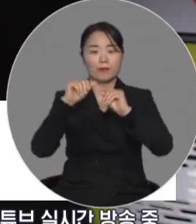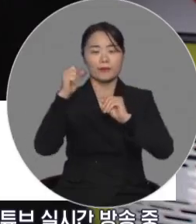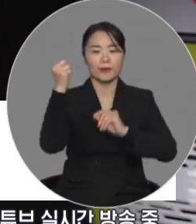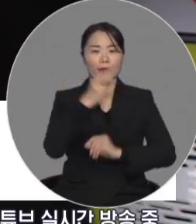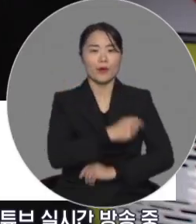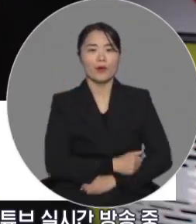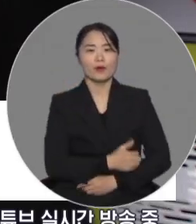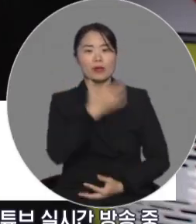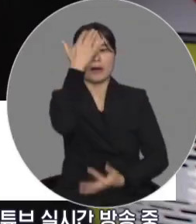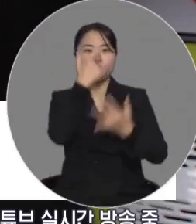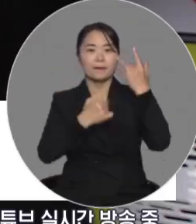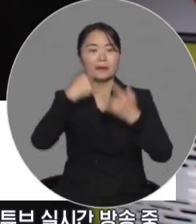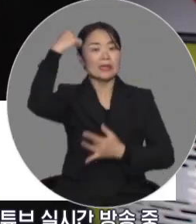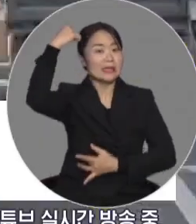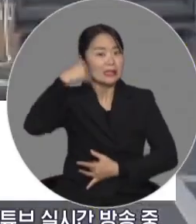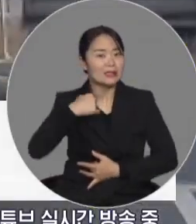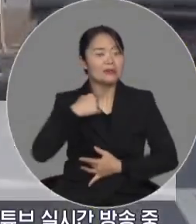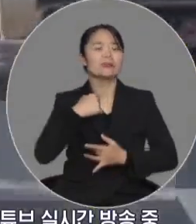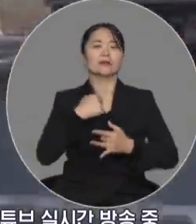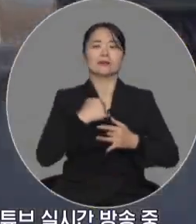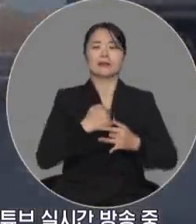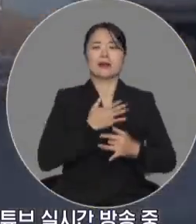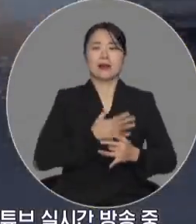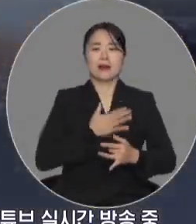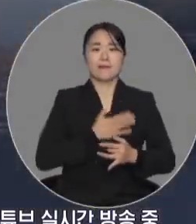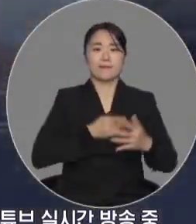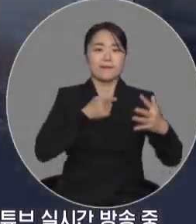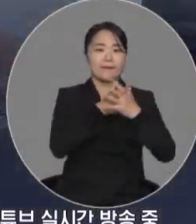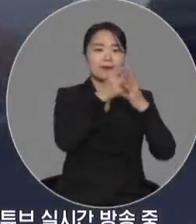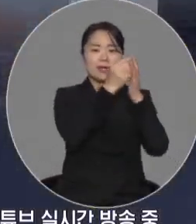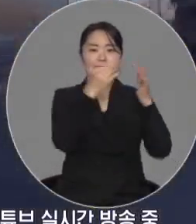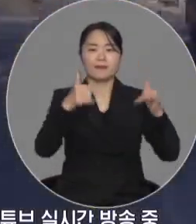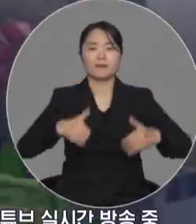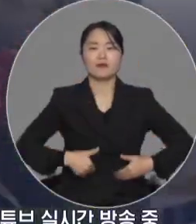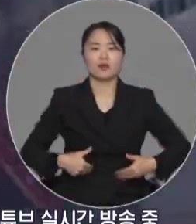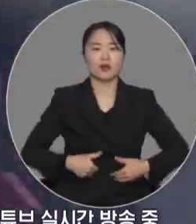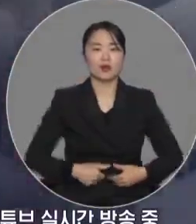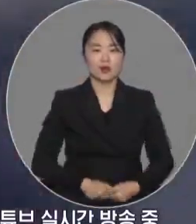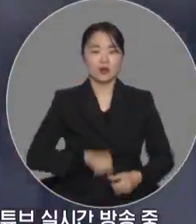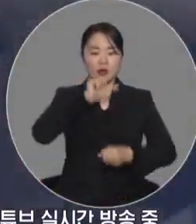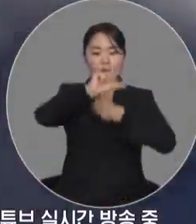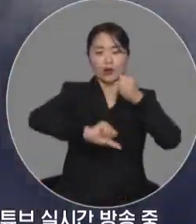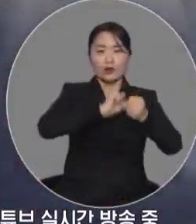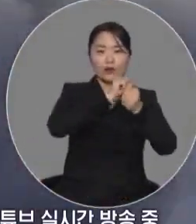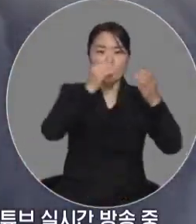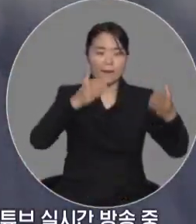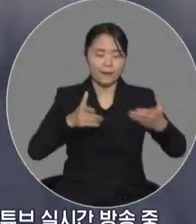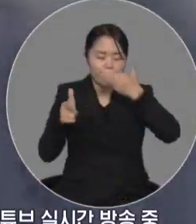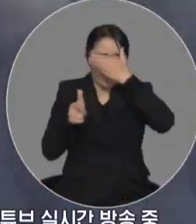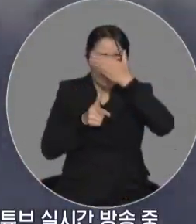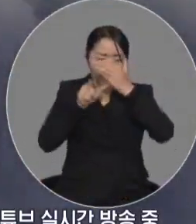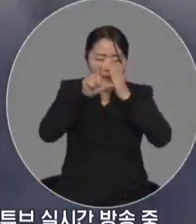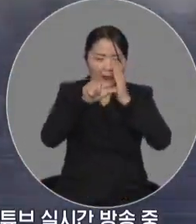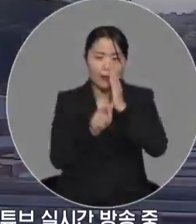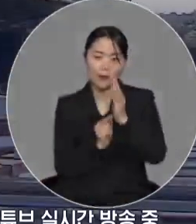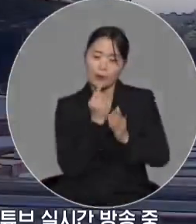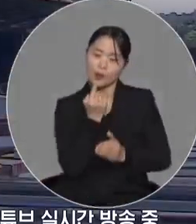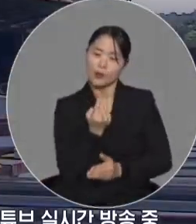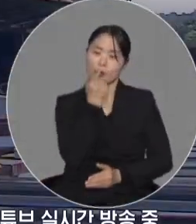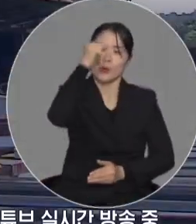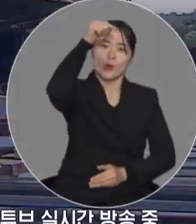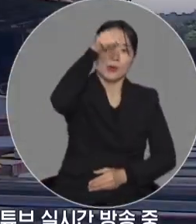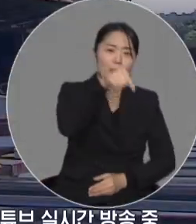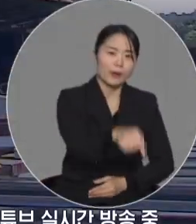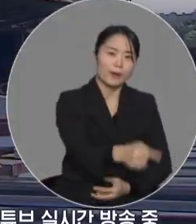있는 그 화재 감시원이 필요합니다. 최근 5년간 용접과 절단 작업 중에 튄 불티가 화근이 된 경우는